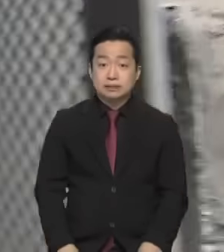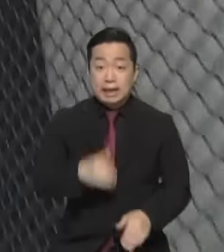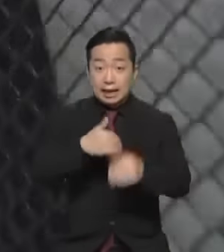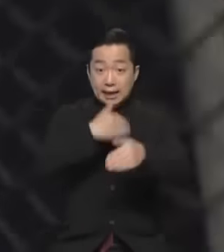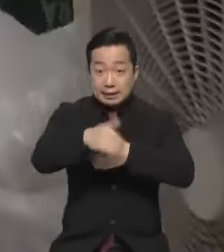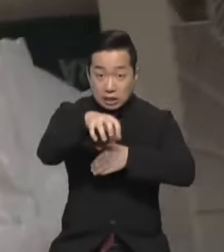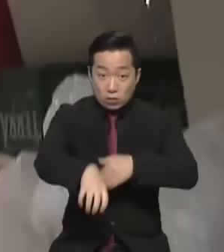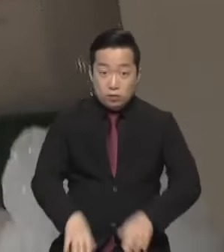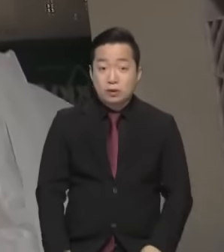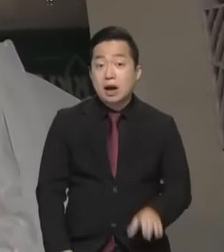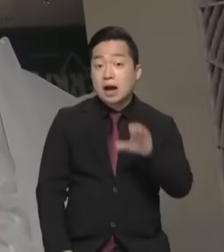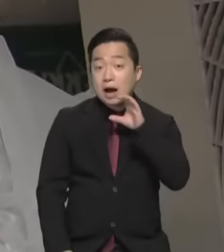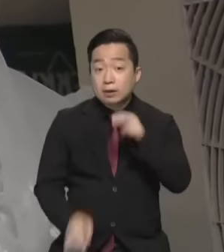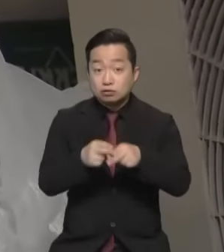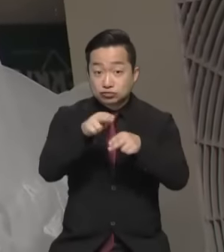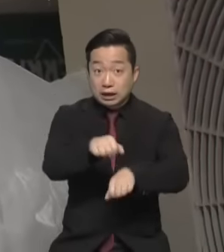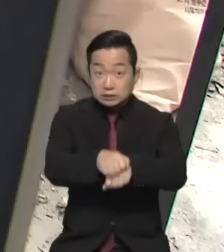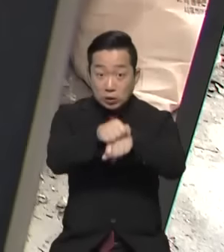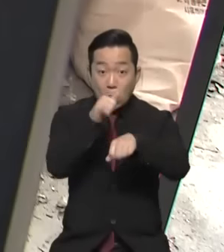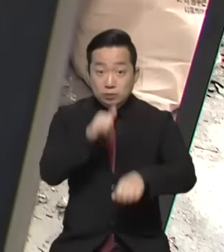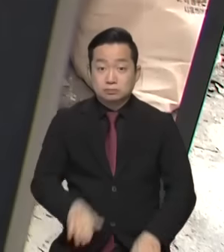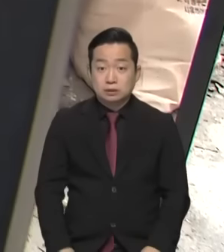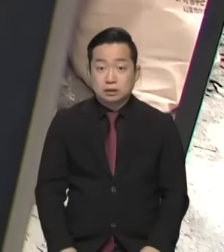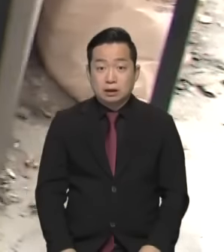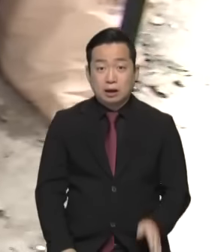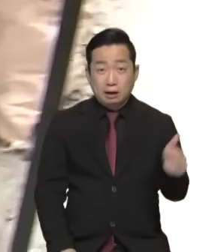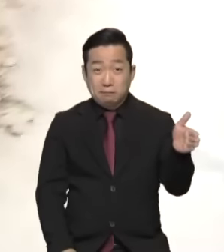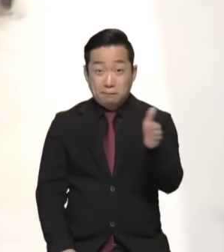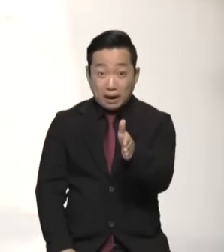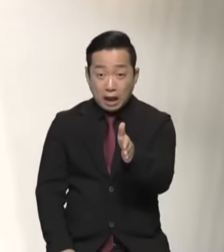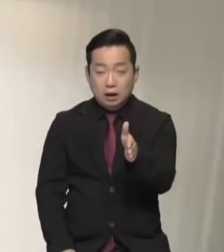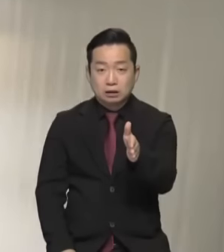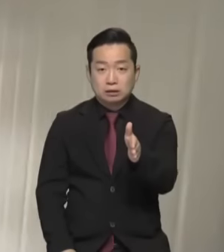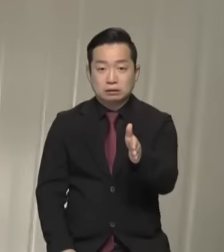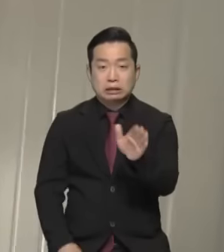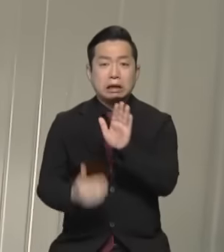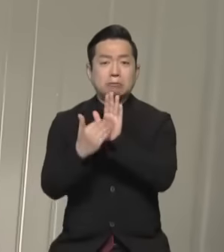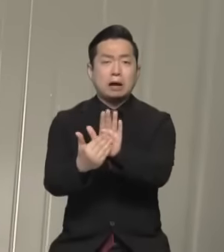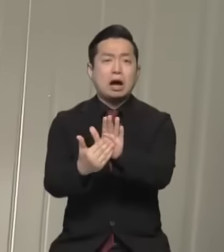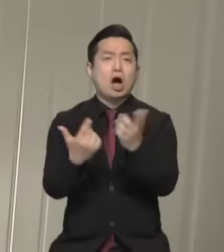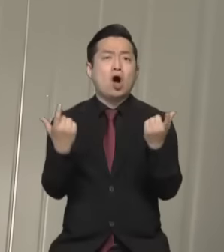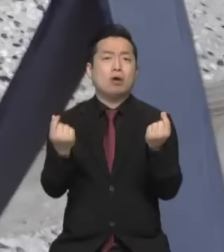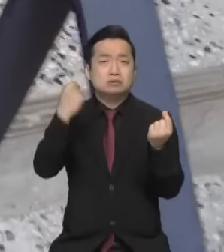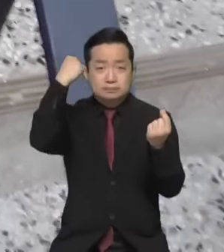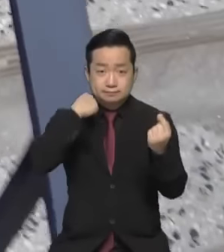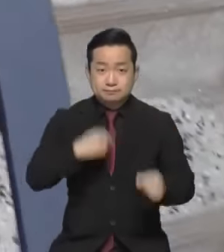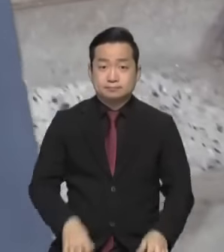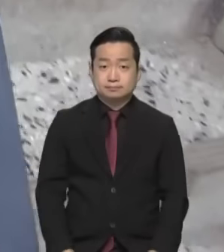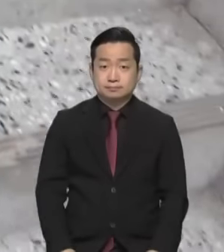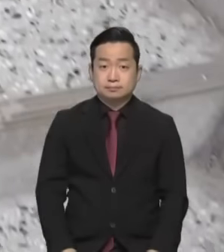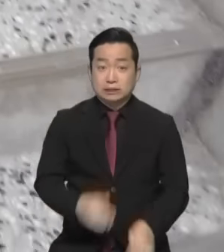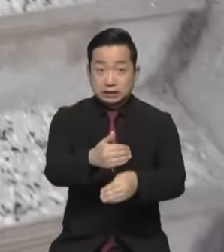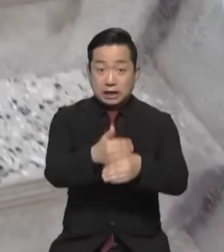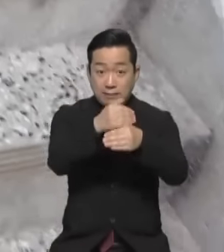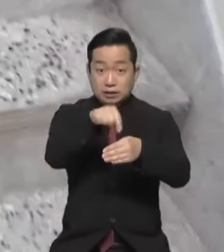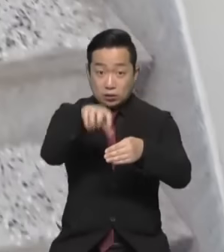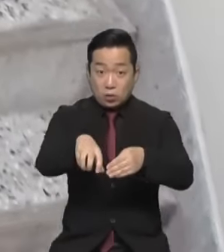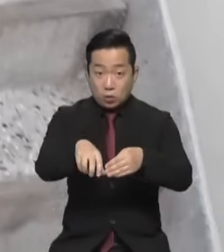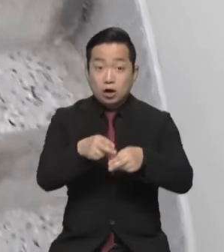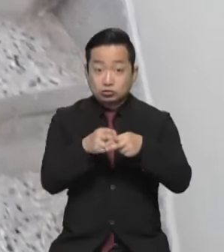아래쪽에 카페의 주방과 창고가 있는데 가벽을 바짝 붙여놔 사실상 막아놓은 셈입니다. 가벽이 설치된 이후